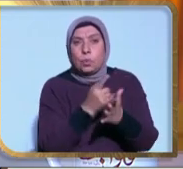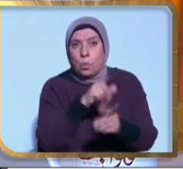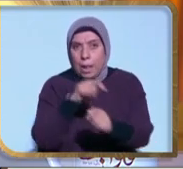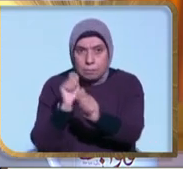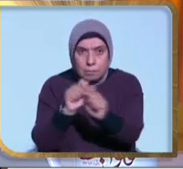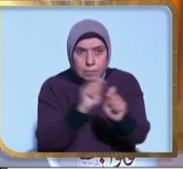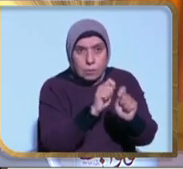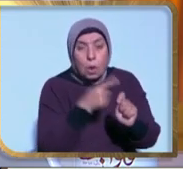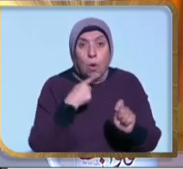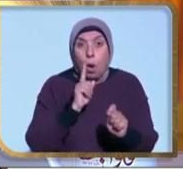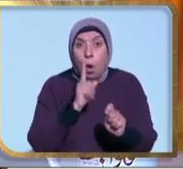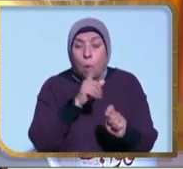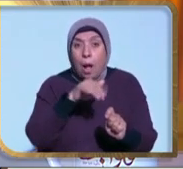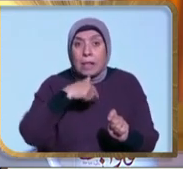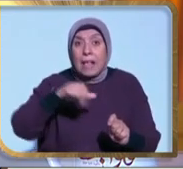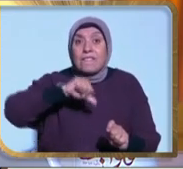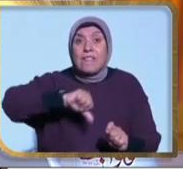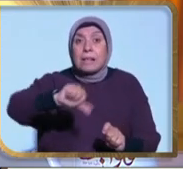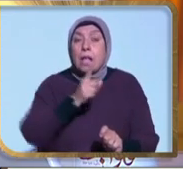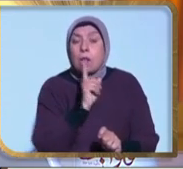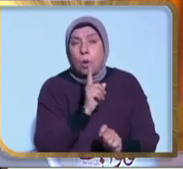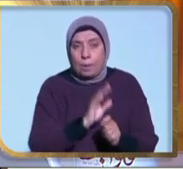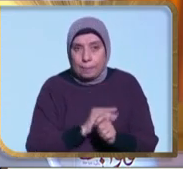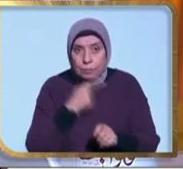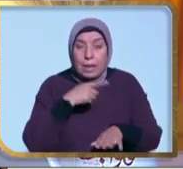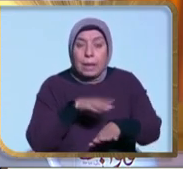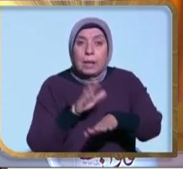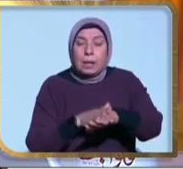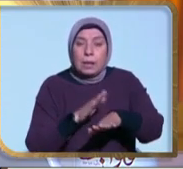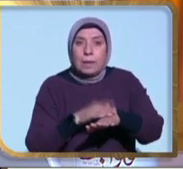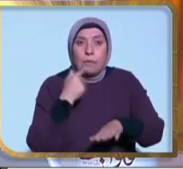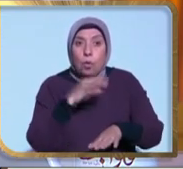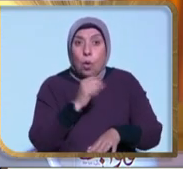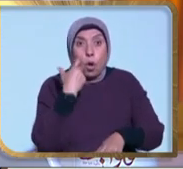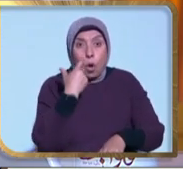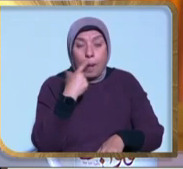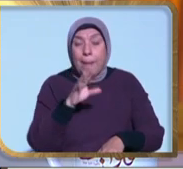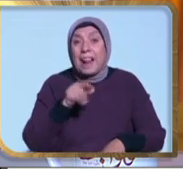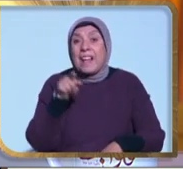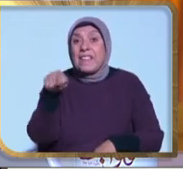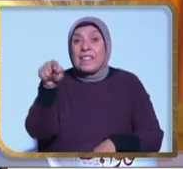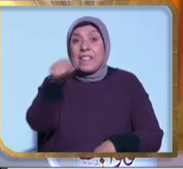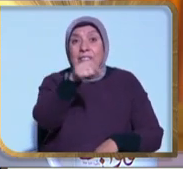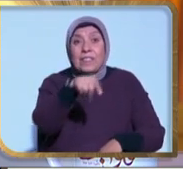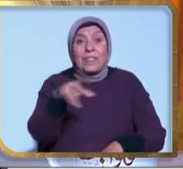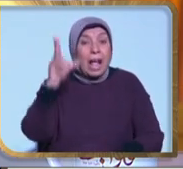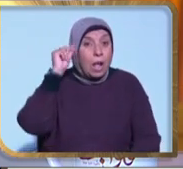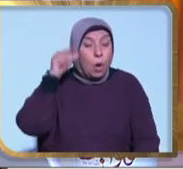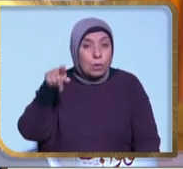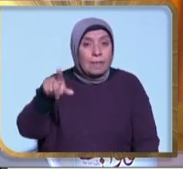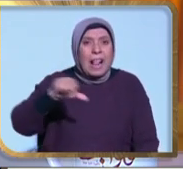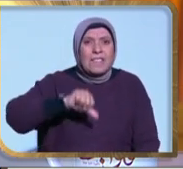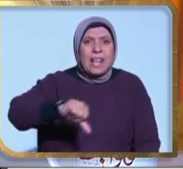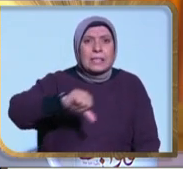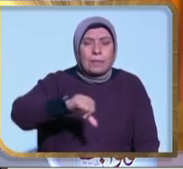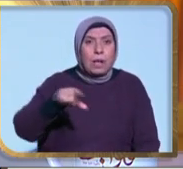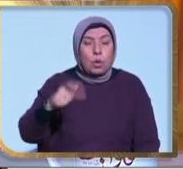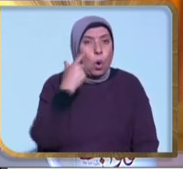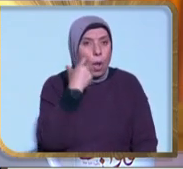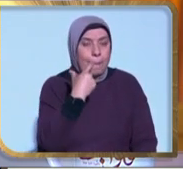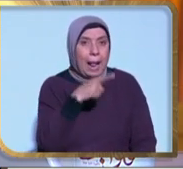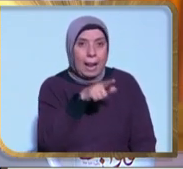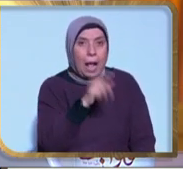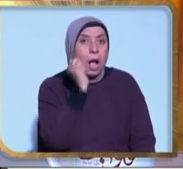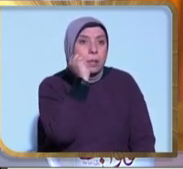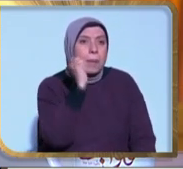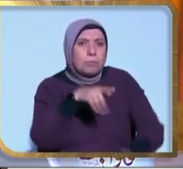بيشير في هذا التوجيه لاخيه هارون ان عندك مفسدين خلي بالك وده طبيعي ده بعد ما ربنا انقذهم